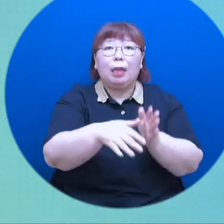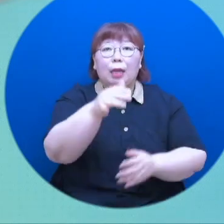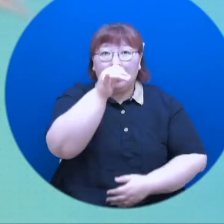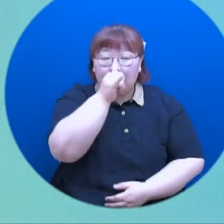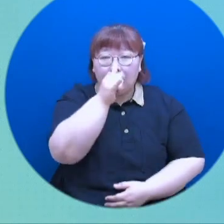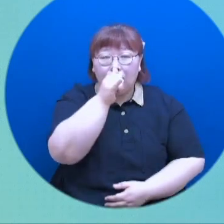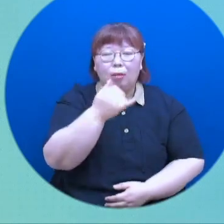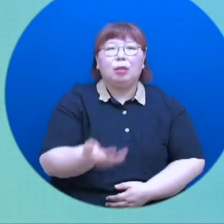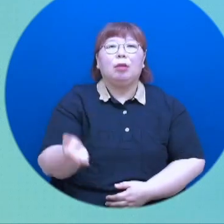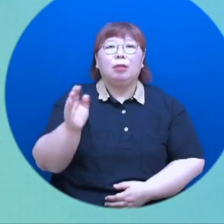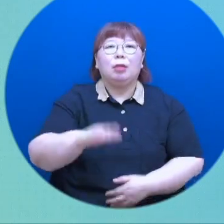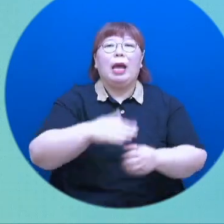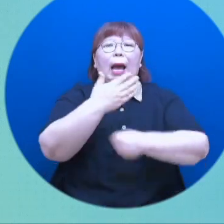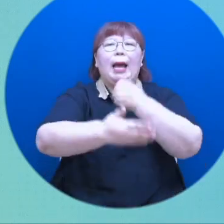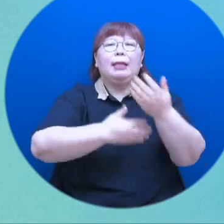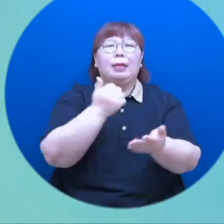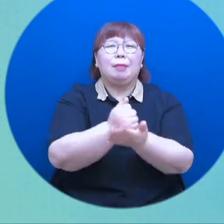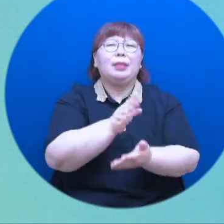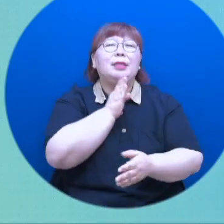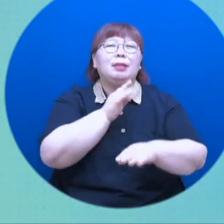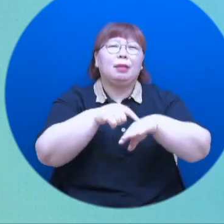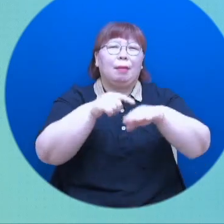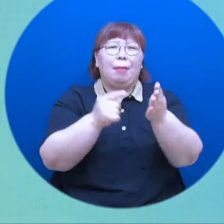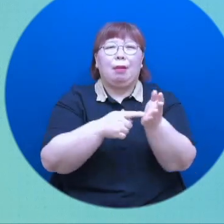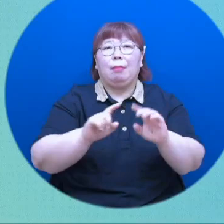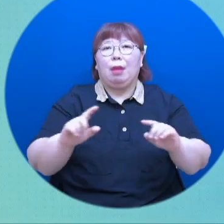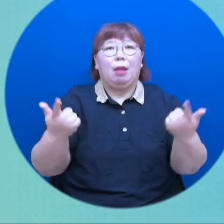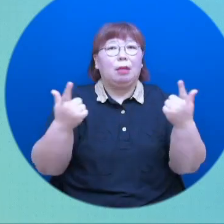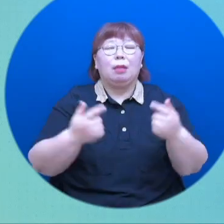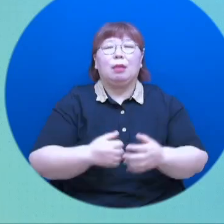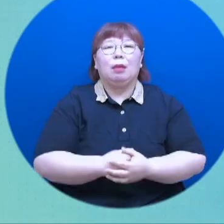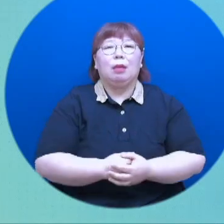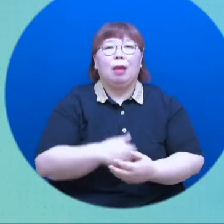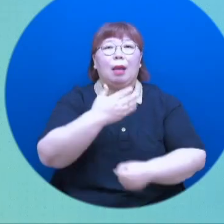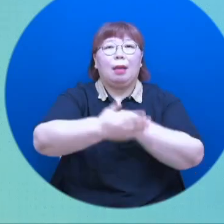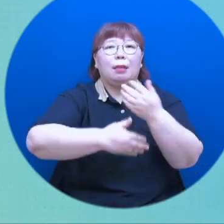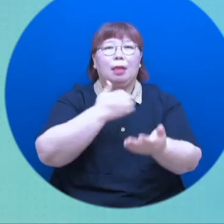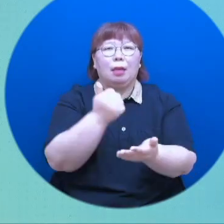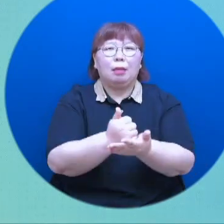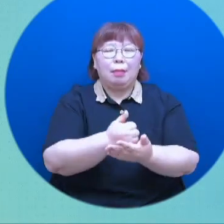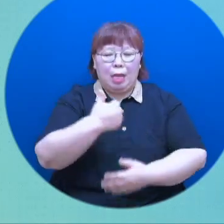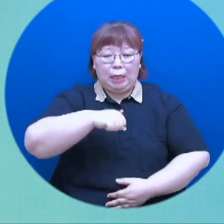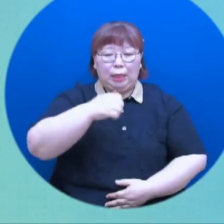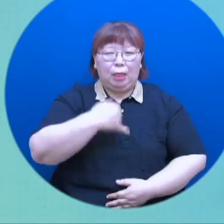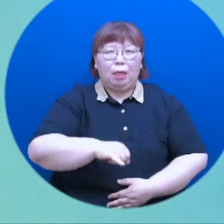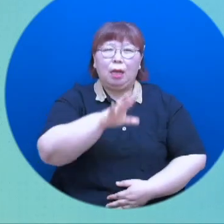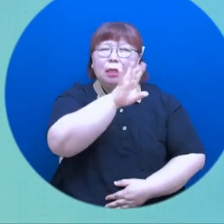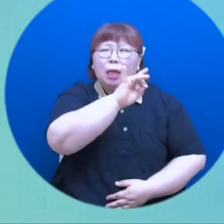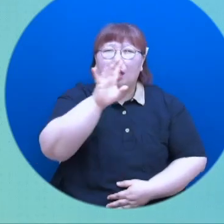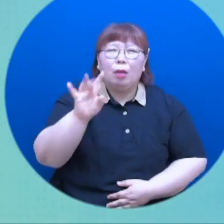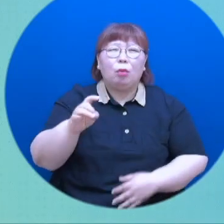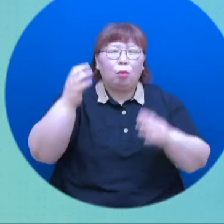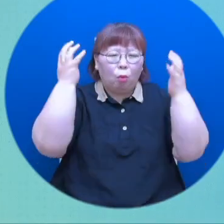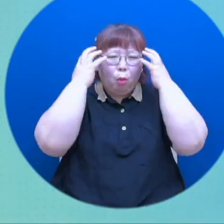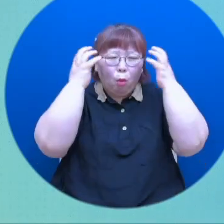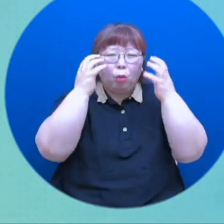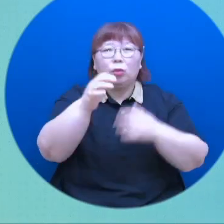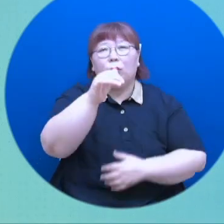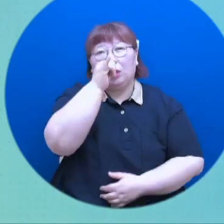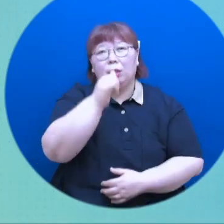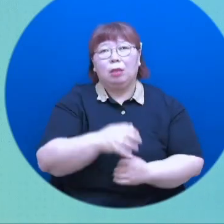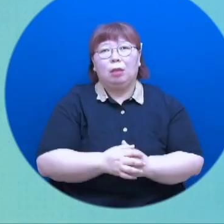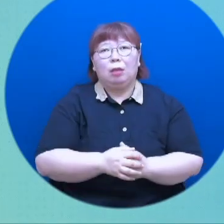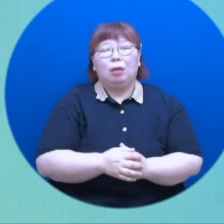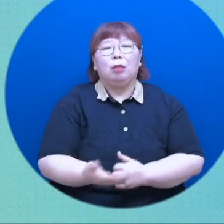이것은 하나님의 본심이 아니다. 하나님의 자녀들 때로 고통과 근심에 처할 수 있습니다. 그러나